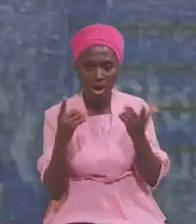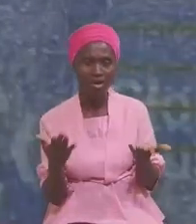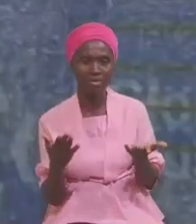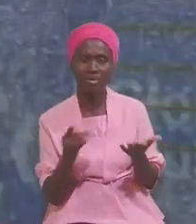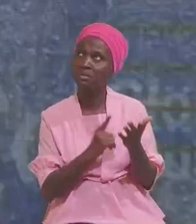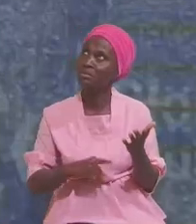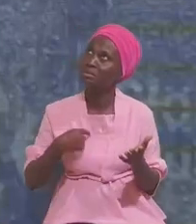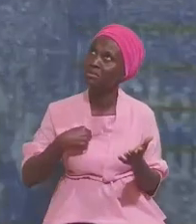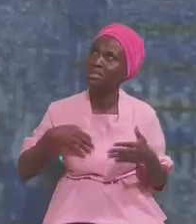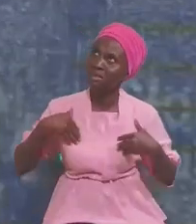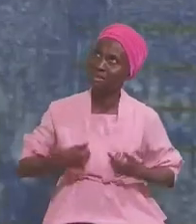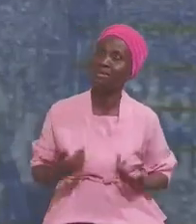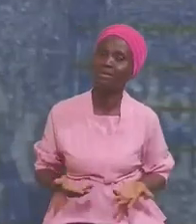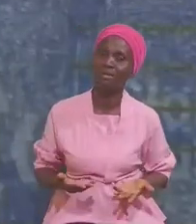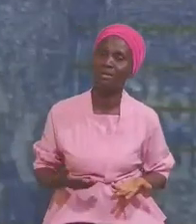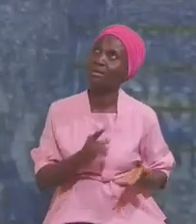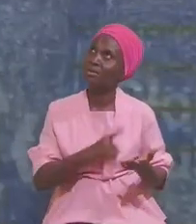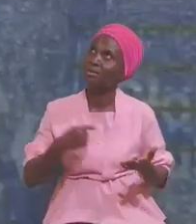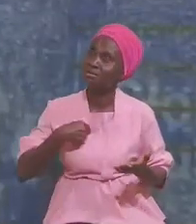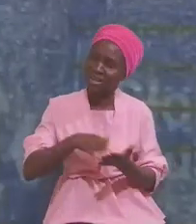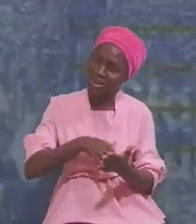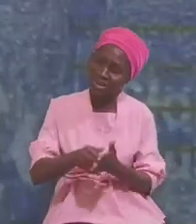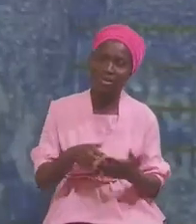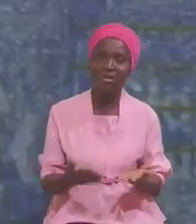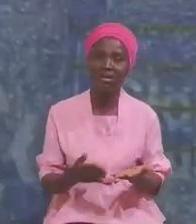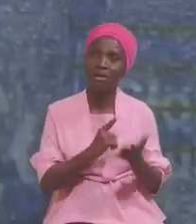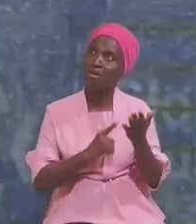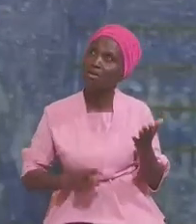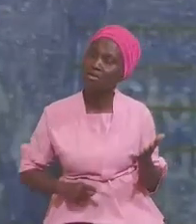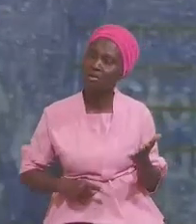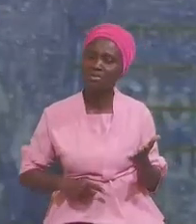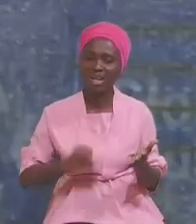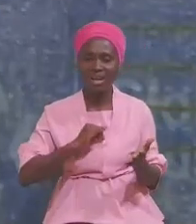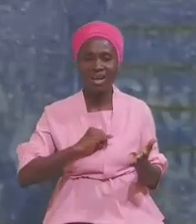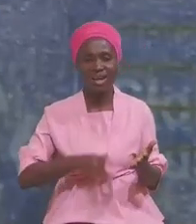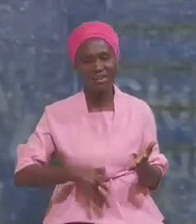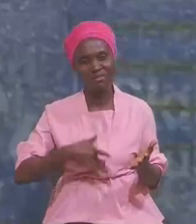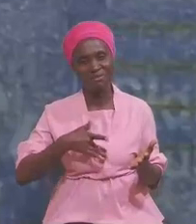parole. Seigneur, je suis fatigué. Seigneur, je suis épuisé.